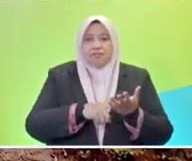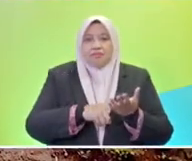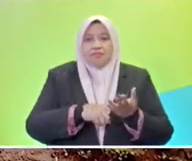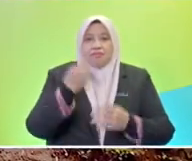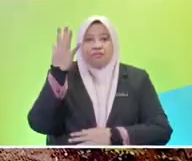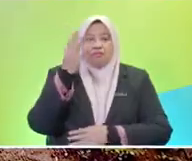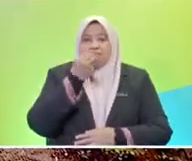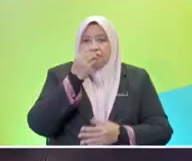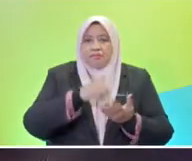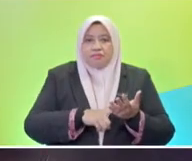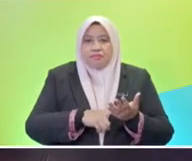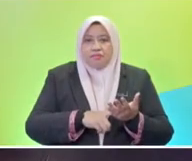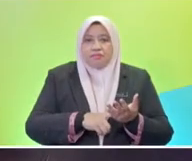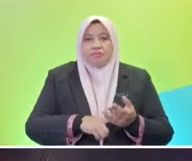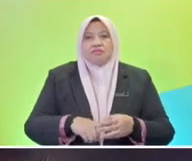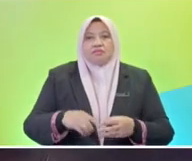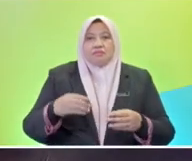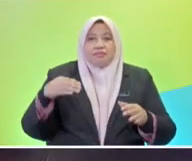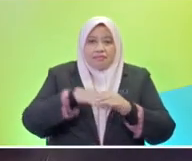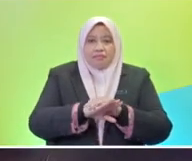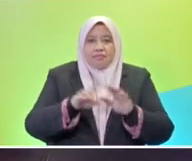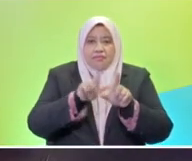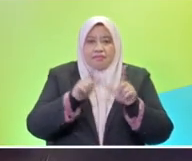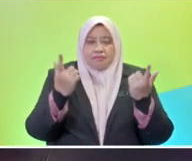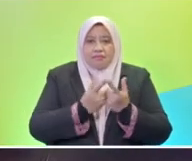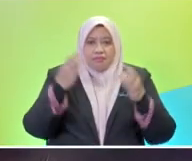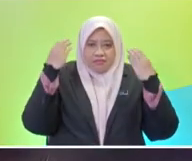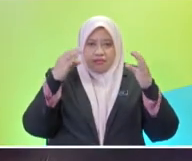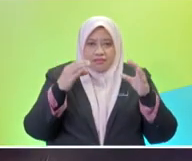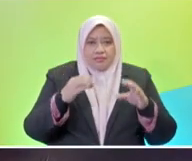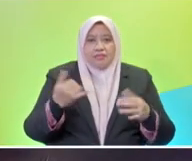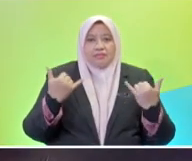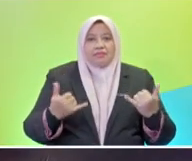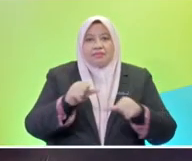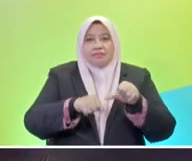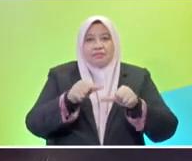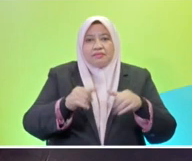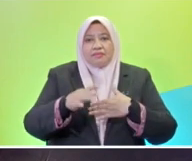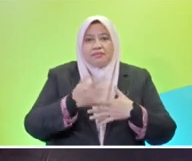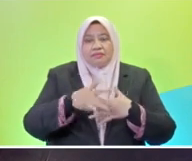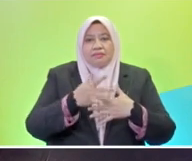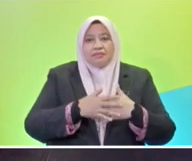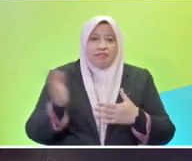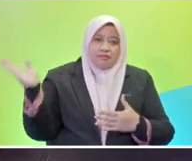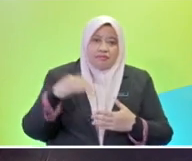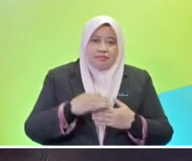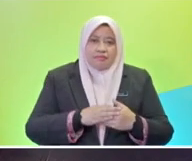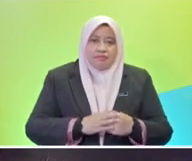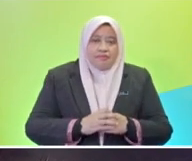Dia kena makan apa, cikgu? Jom masuk kelas cikgu. Sekarang dah masa untuk sains awal. Jom.